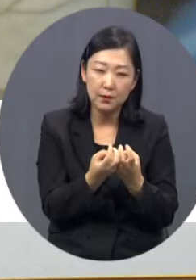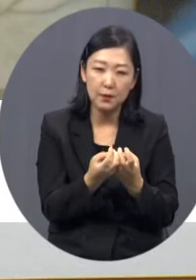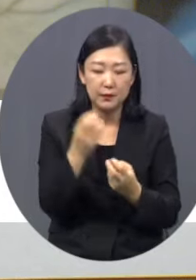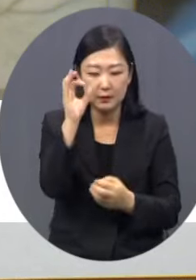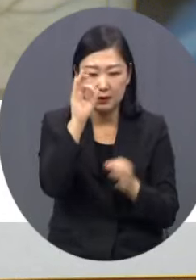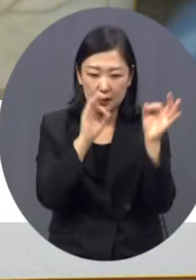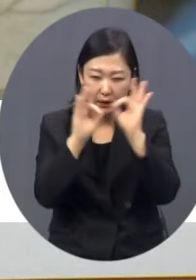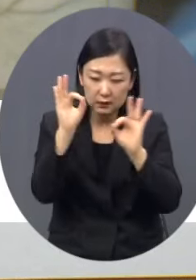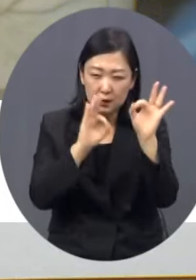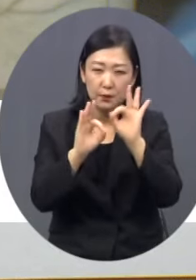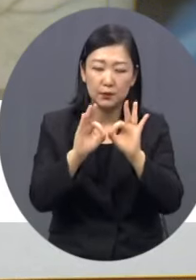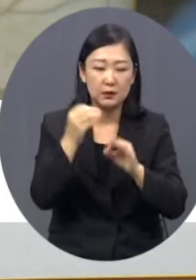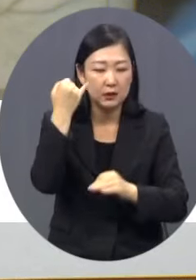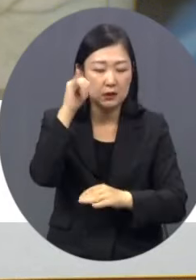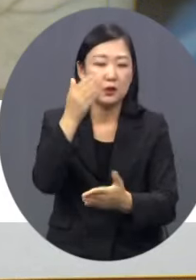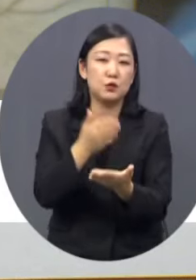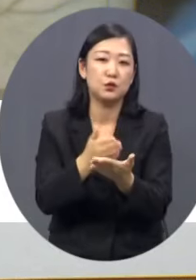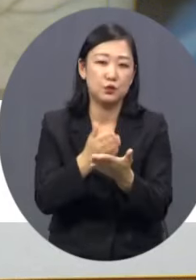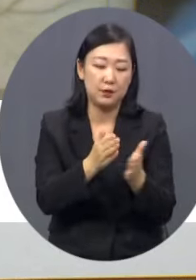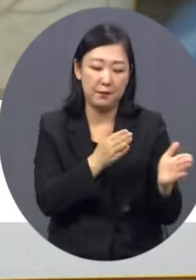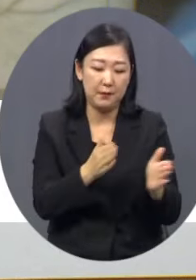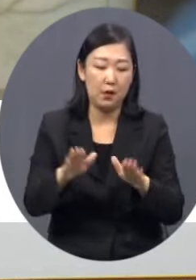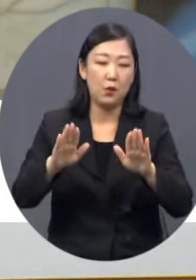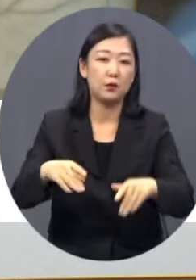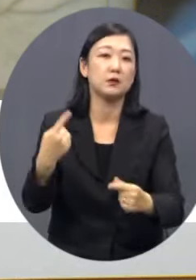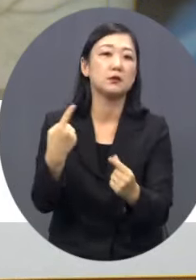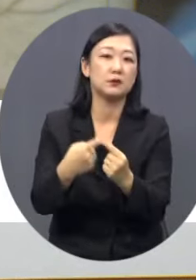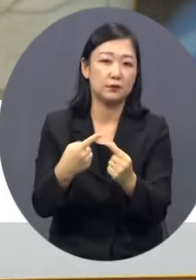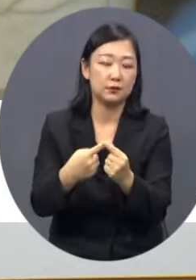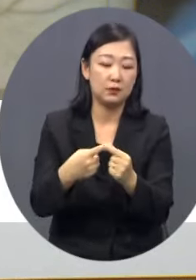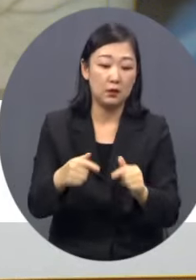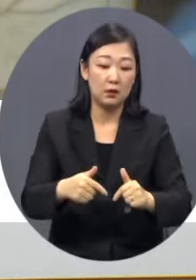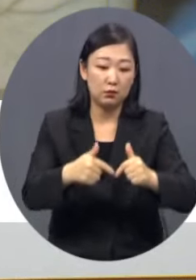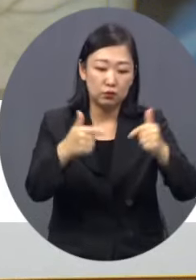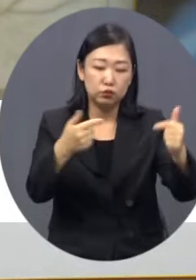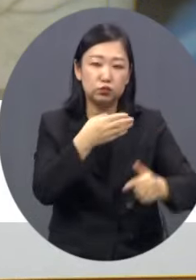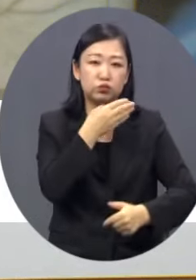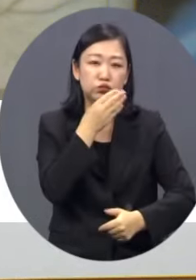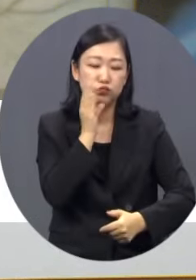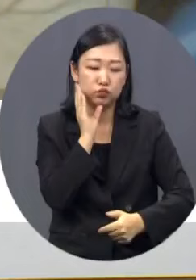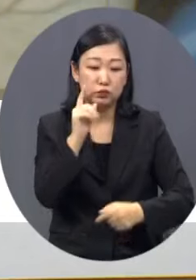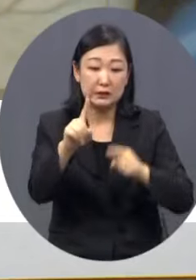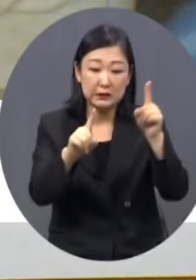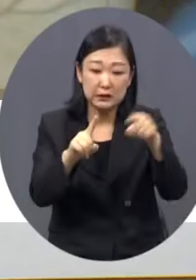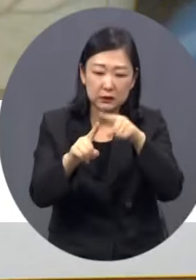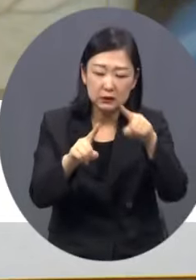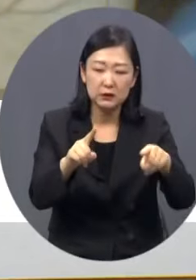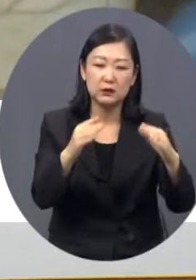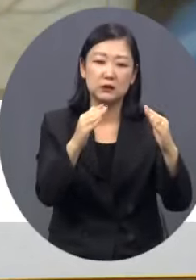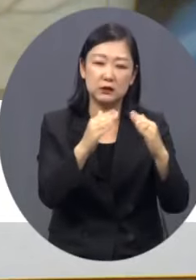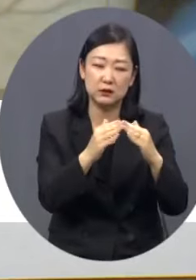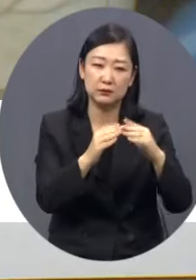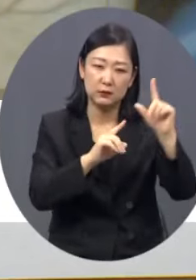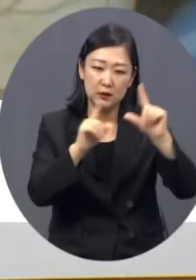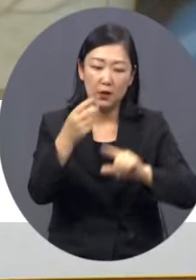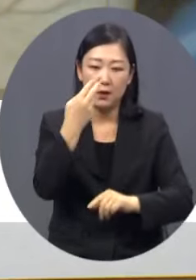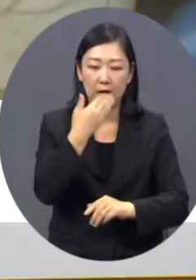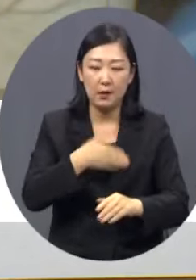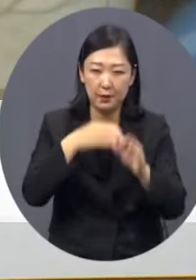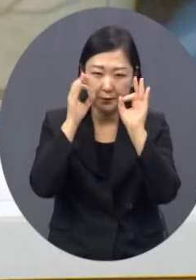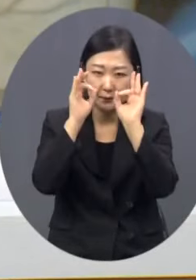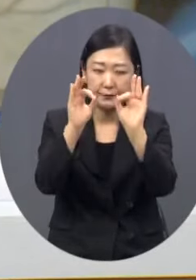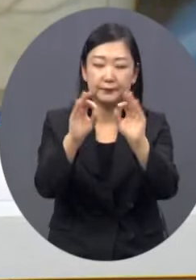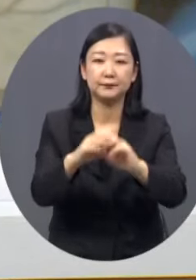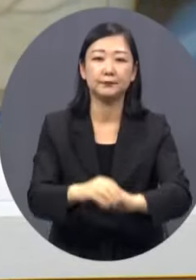뉴스를 마련했는데요 오늘은 첫 순서로 급증하는 고령 1인가구 실태를 취재했습니다 보도의